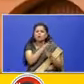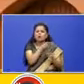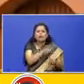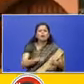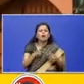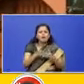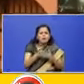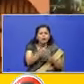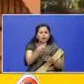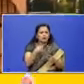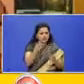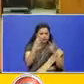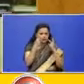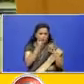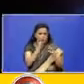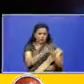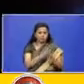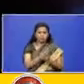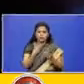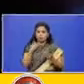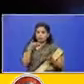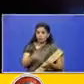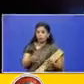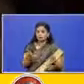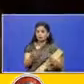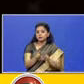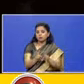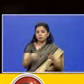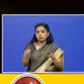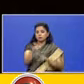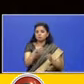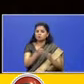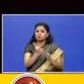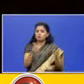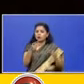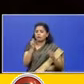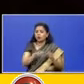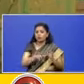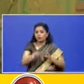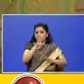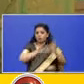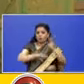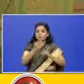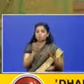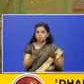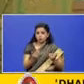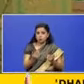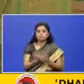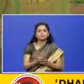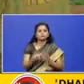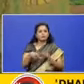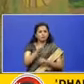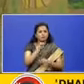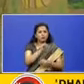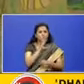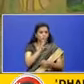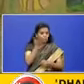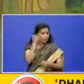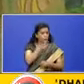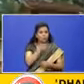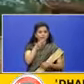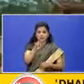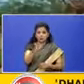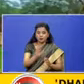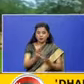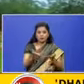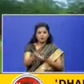की तरफ नजर करते हैं, आज भी हम उसमें से बहुत कुछ सीख सकते हैं। और धरती आबा ने तो कहा था,